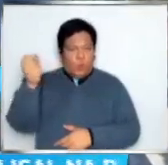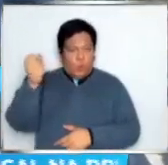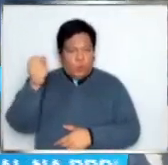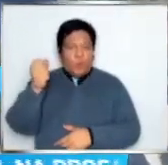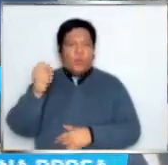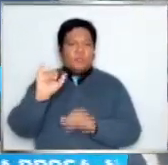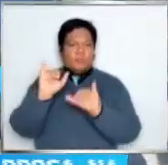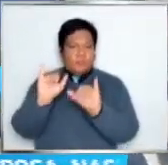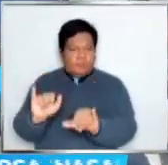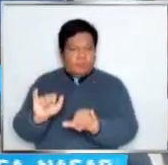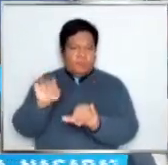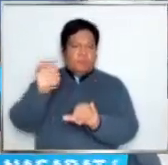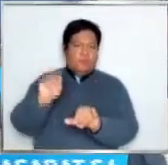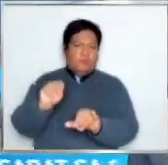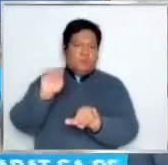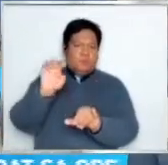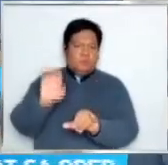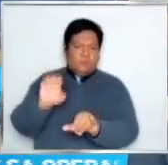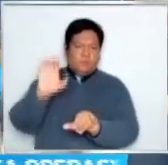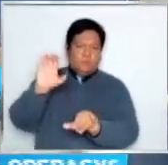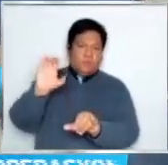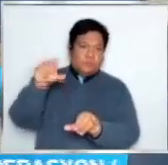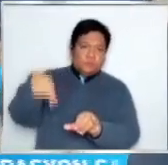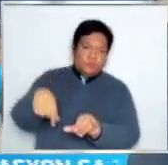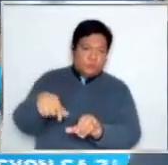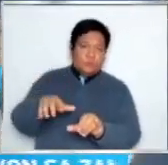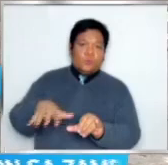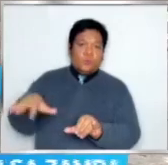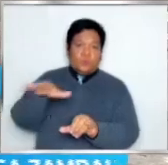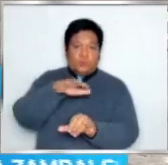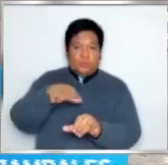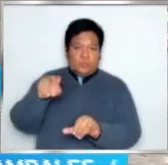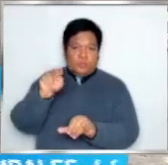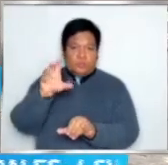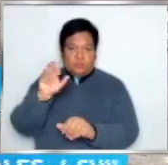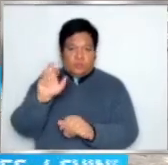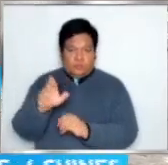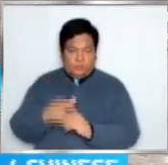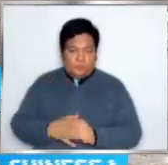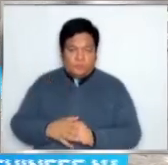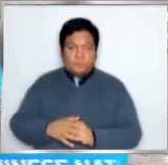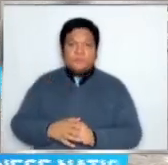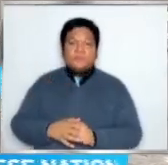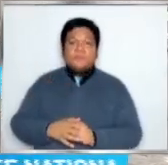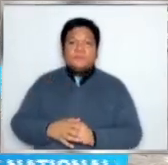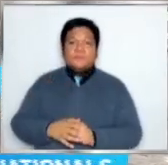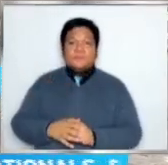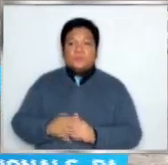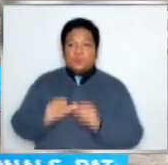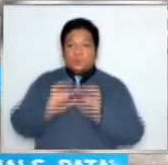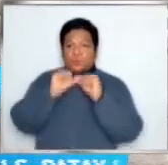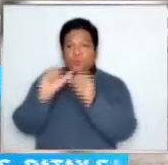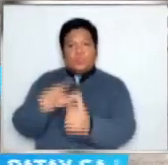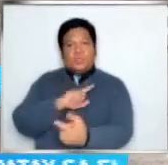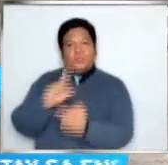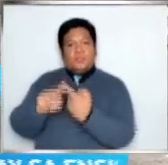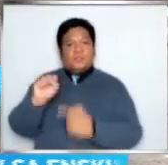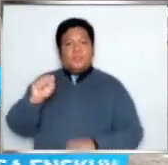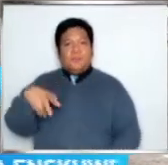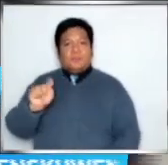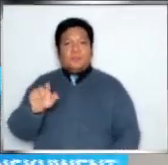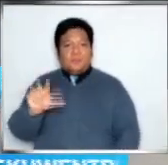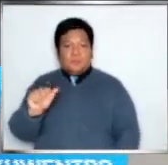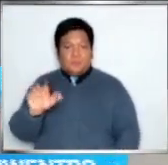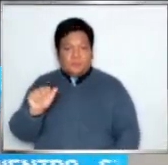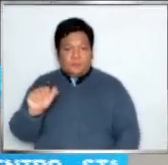halip, mananatili sa MECQ ang NCR. Tatagal yan hanggang September 15. O kung